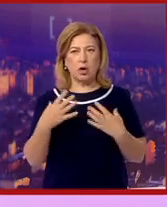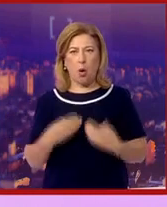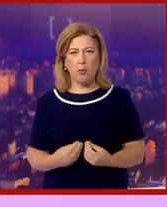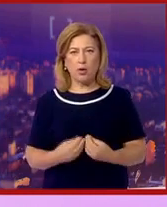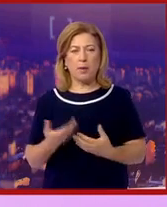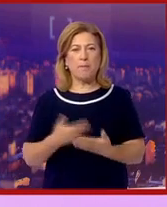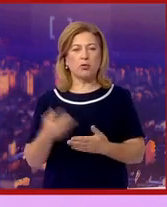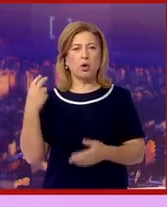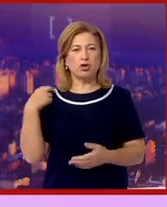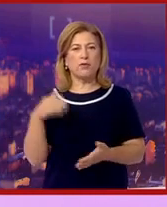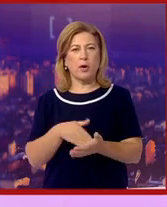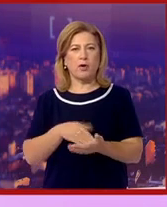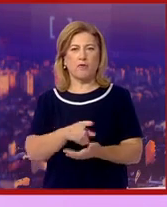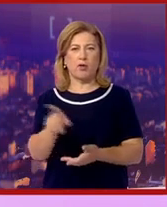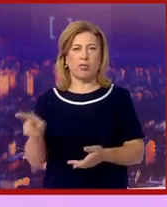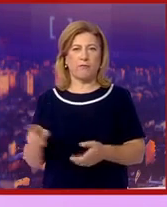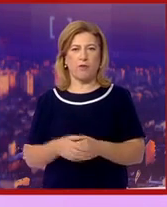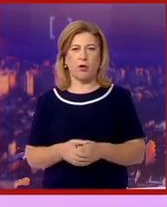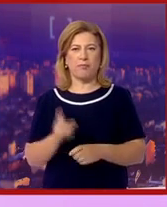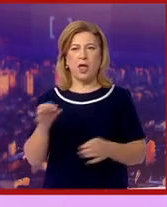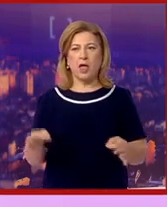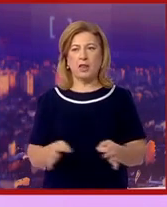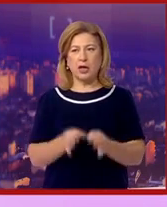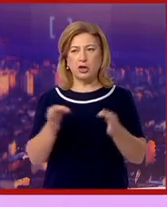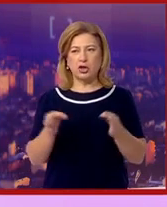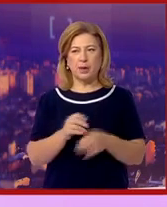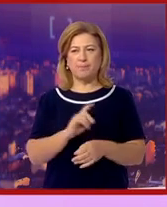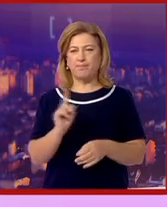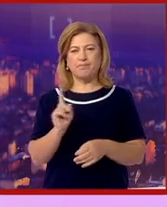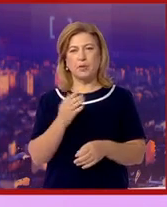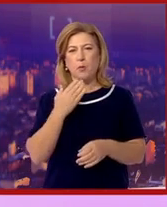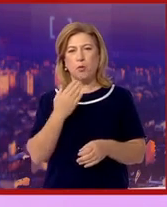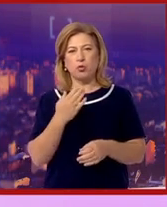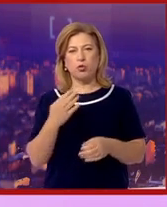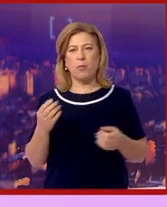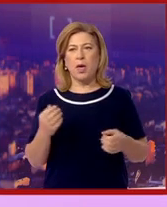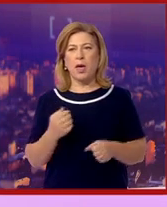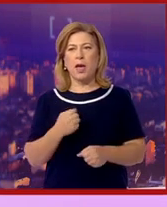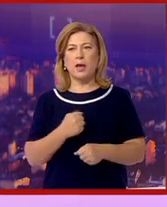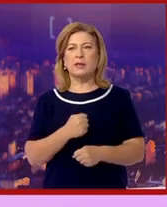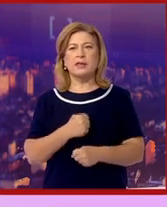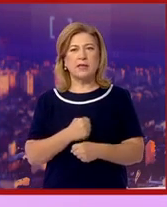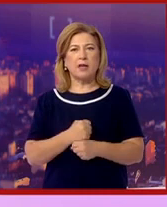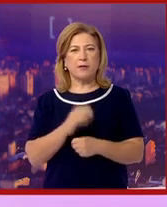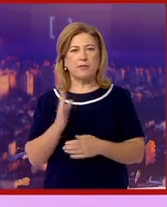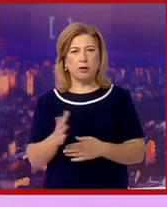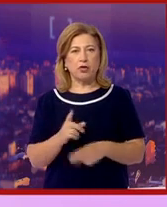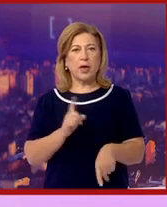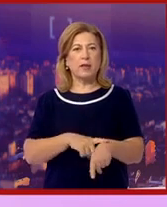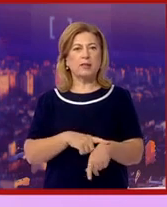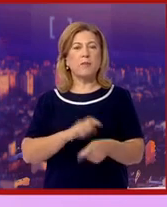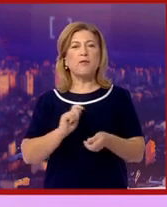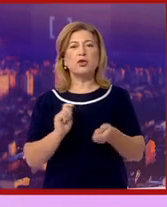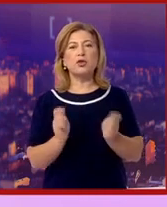șefii au nevoie de voi. Dacă gemenii sunt nemulțumiți de actualul job și cred că merită mai mult, este timpul pentru o